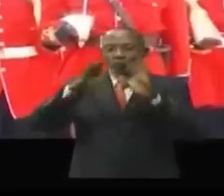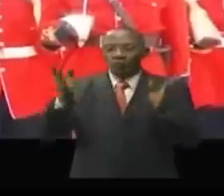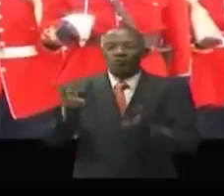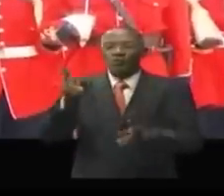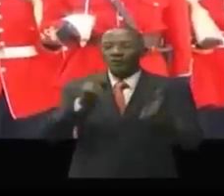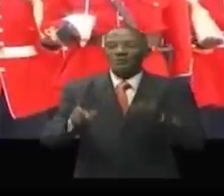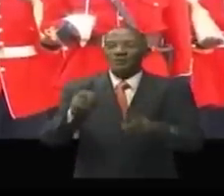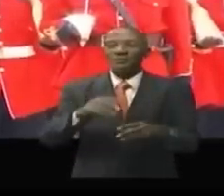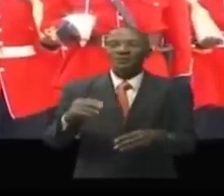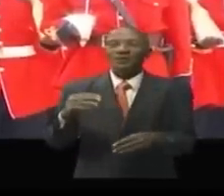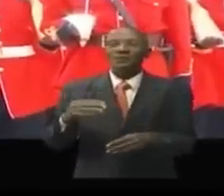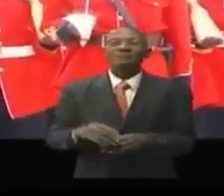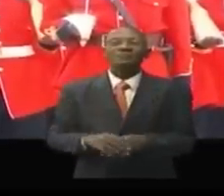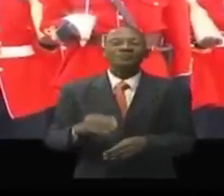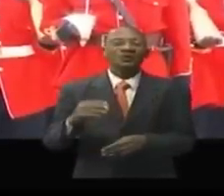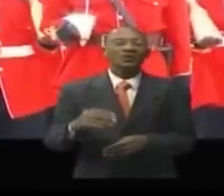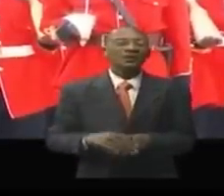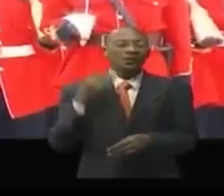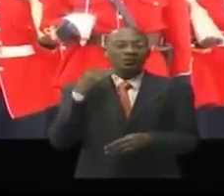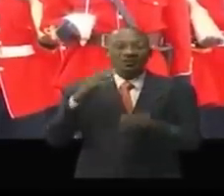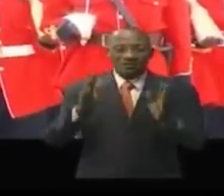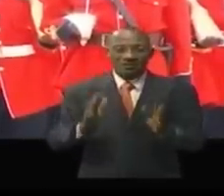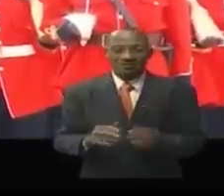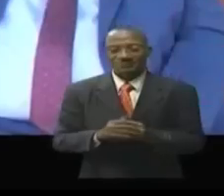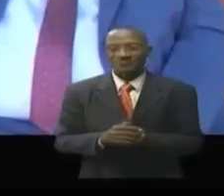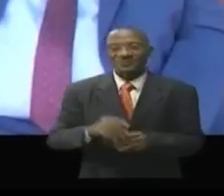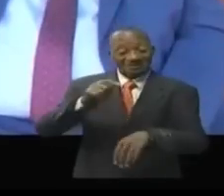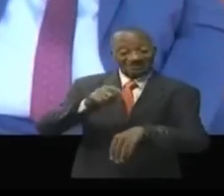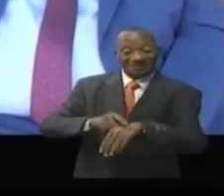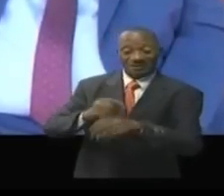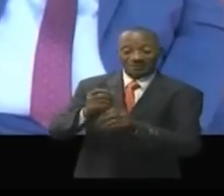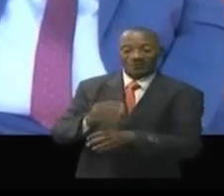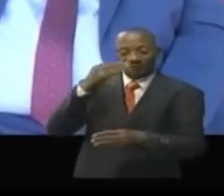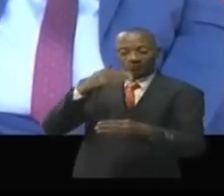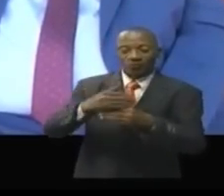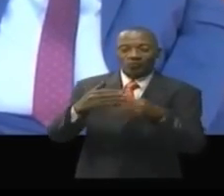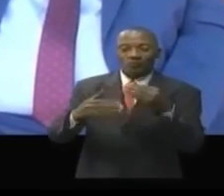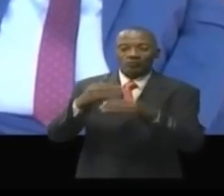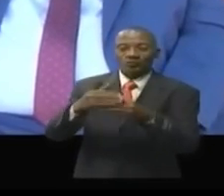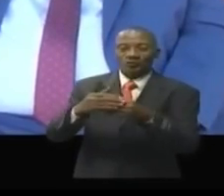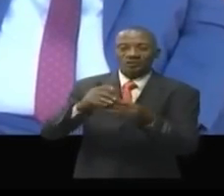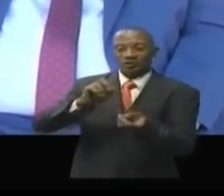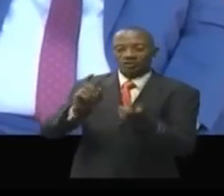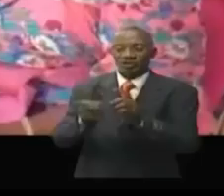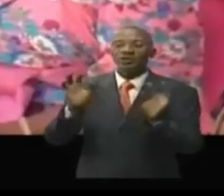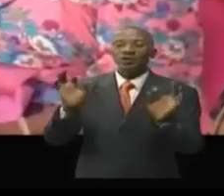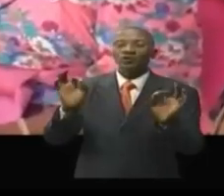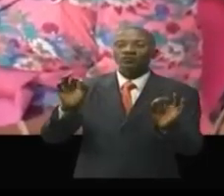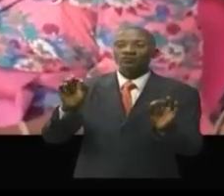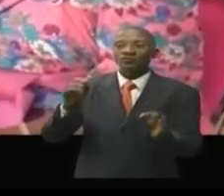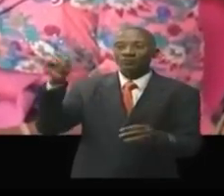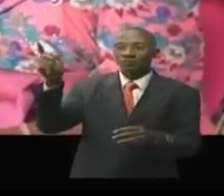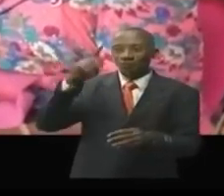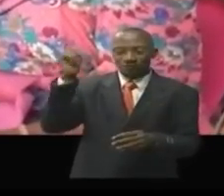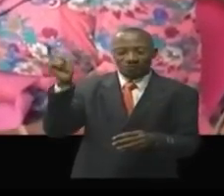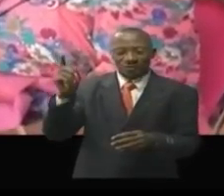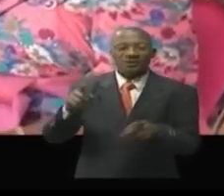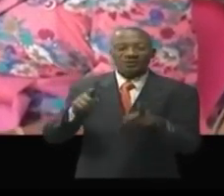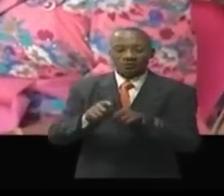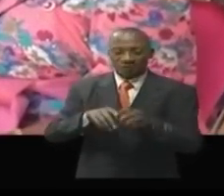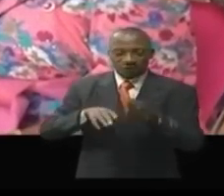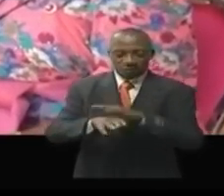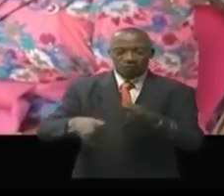parvenir. Il est temps de construire un nouveau monde pour ouvrir la voie au décollage de la sous-région des Grands